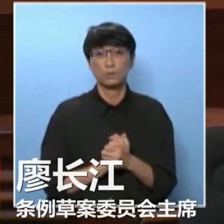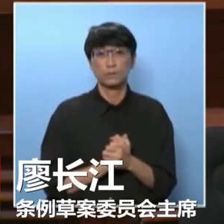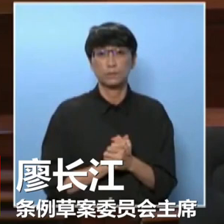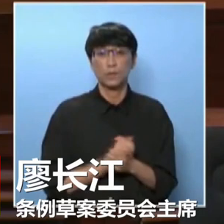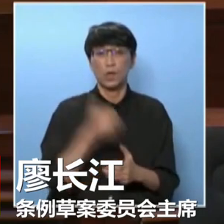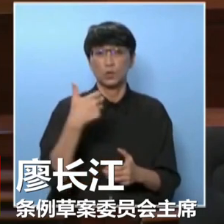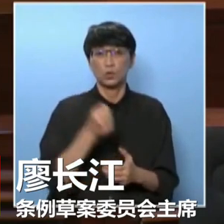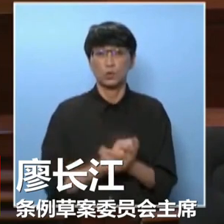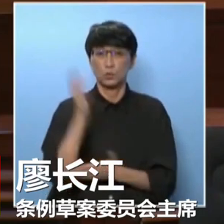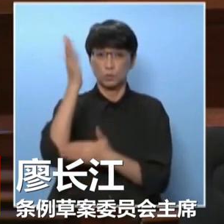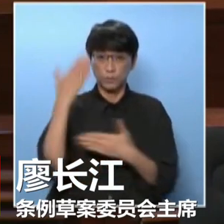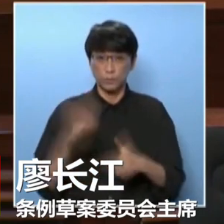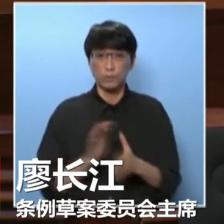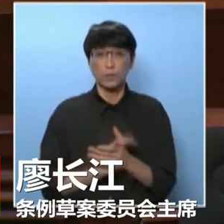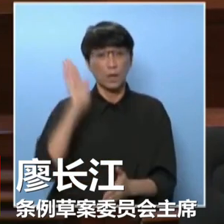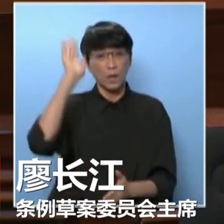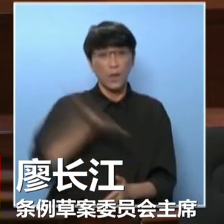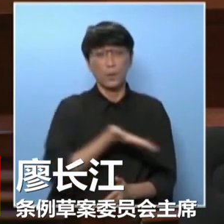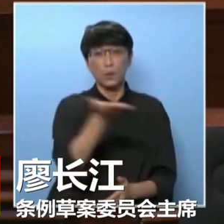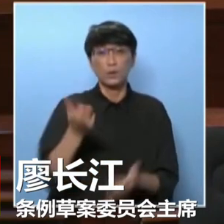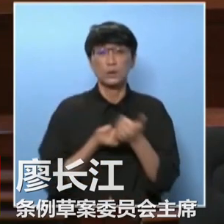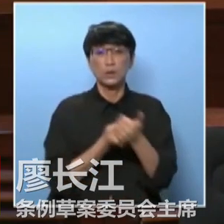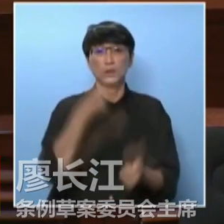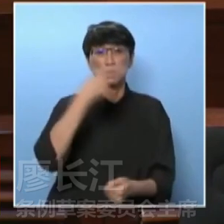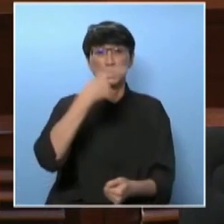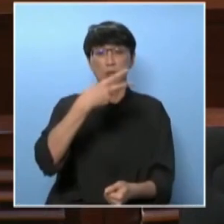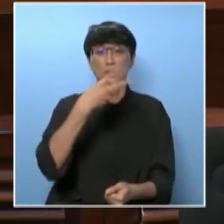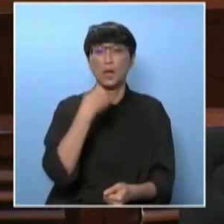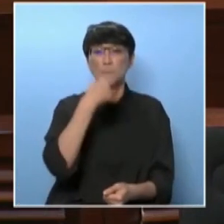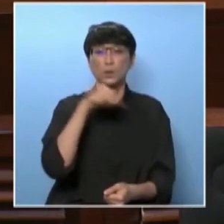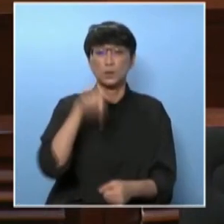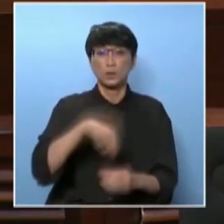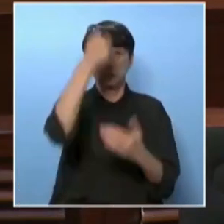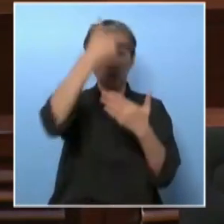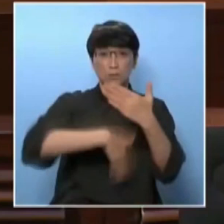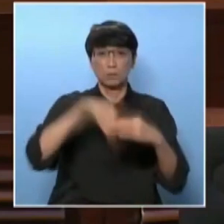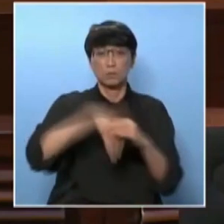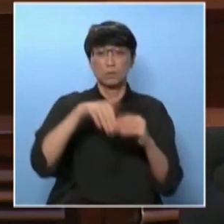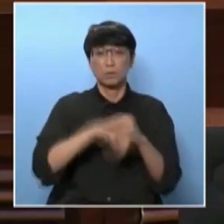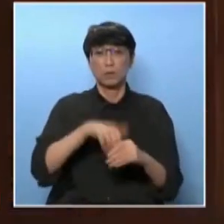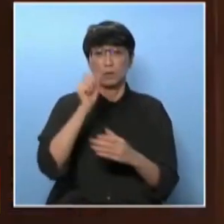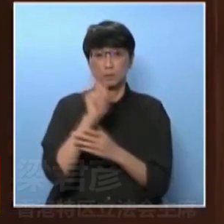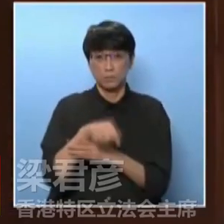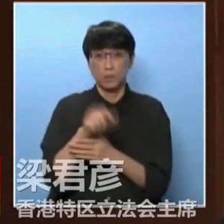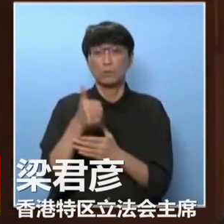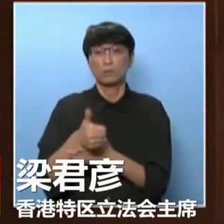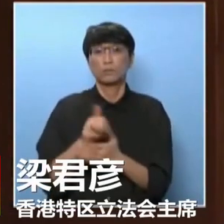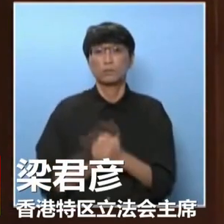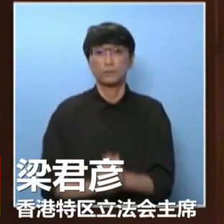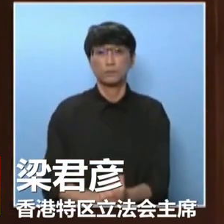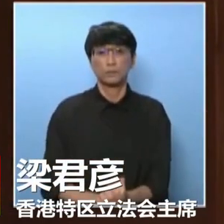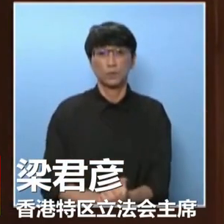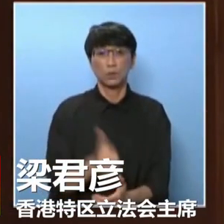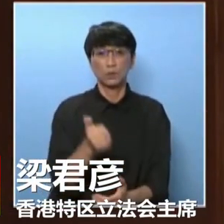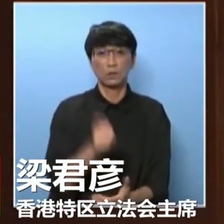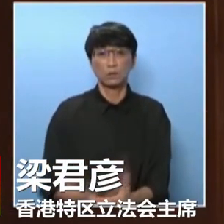主席，我謹此陳辭，希望議員支持三讀完善選舉制度的條例草案。多謝。 現在的待決議題